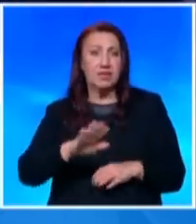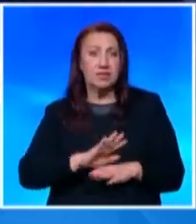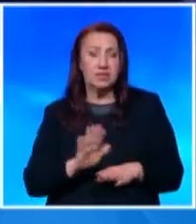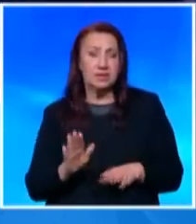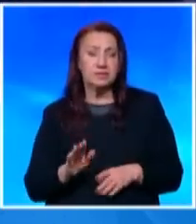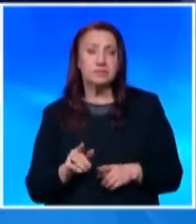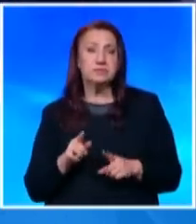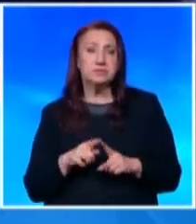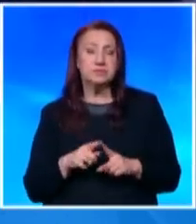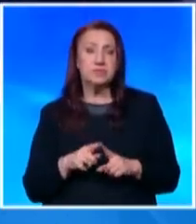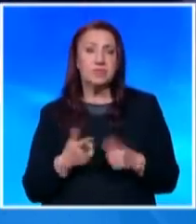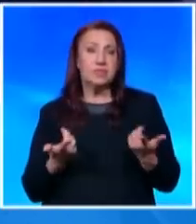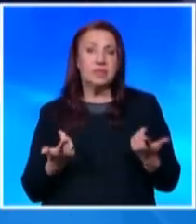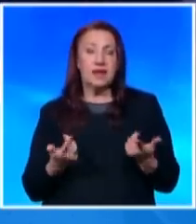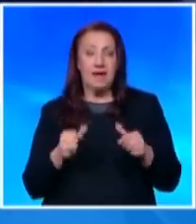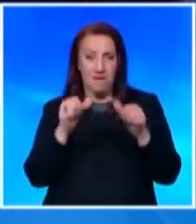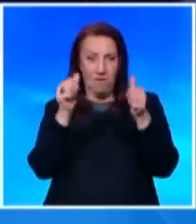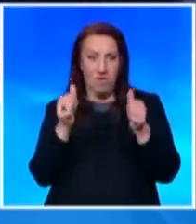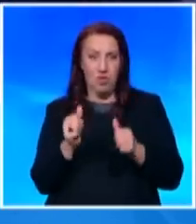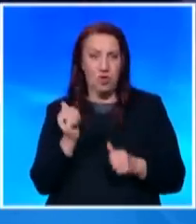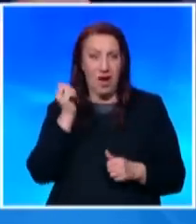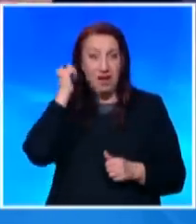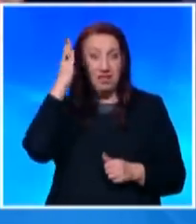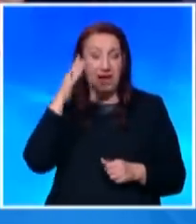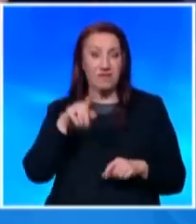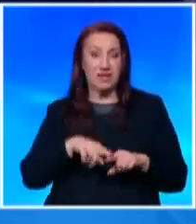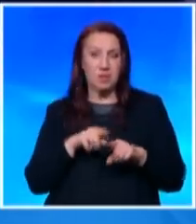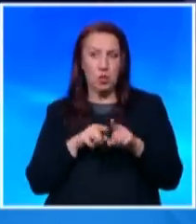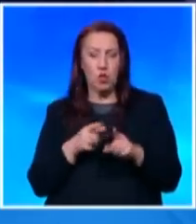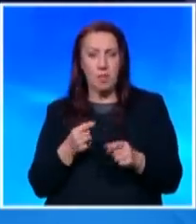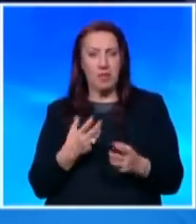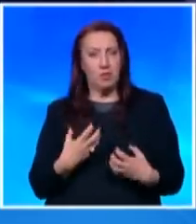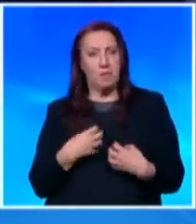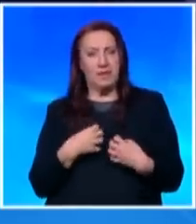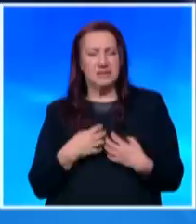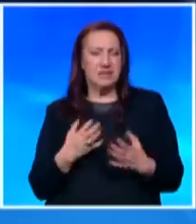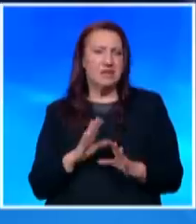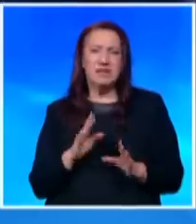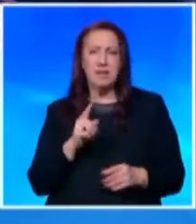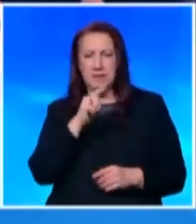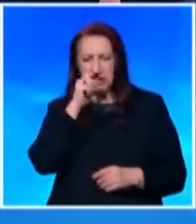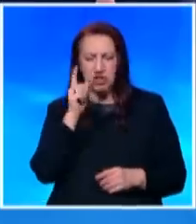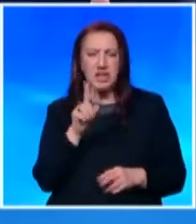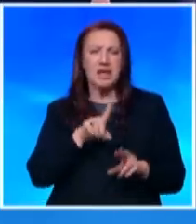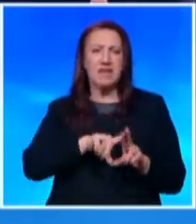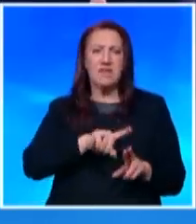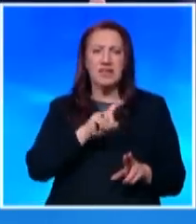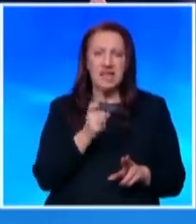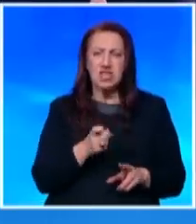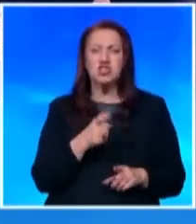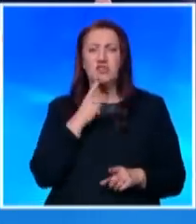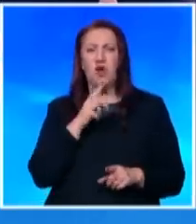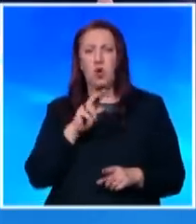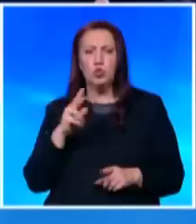на главния прокурор вече е притеснителна. Не говоря за Иван Гешев, не говоря за който и да е, нали? Той ще